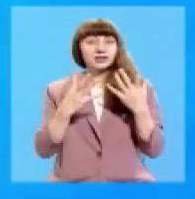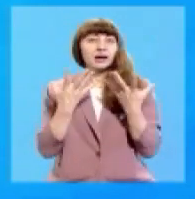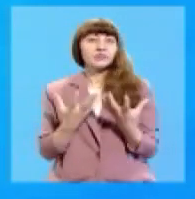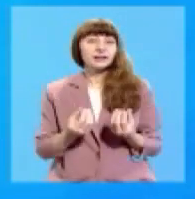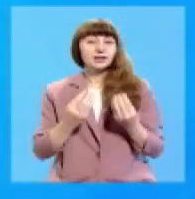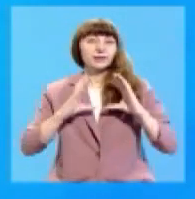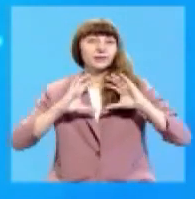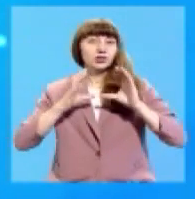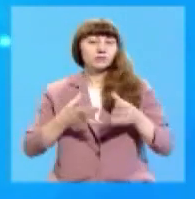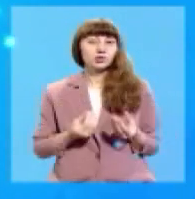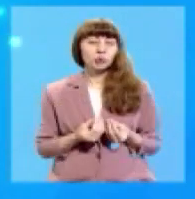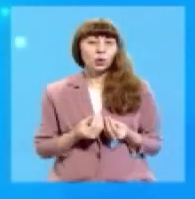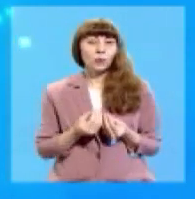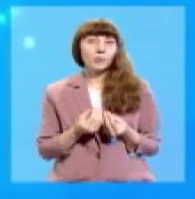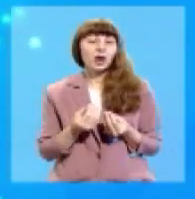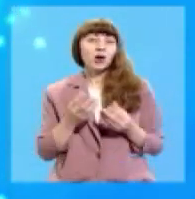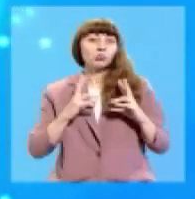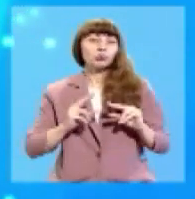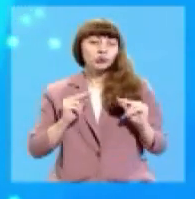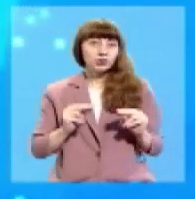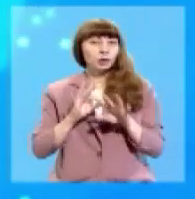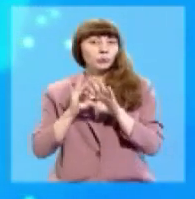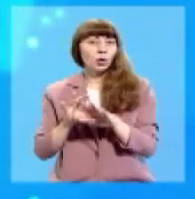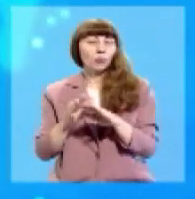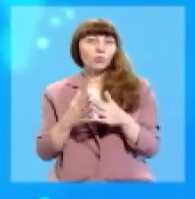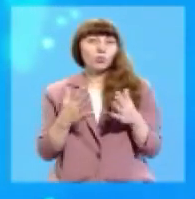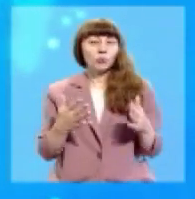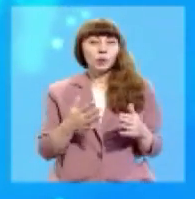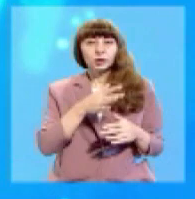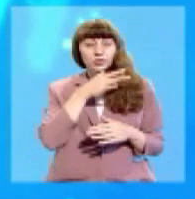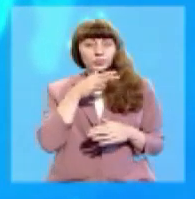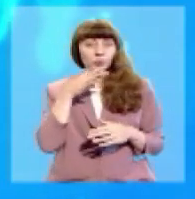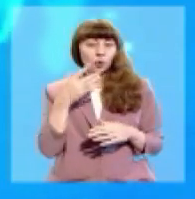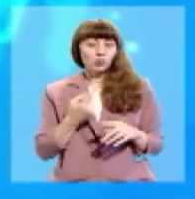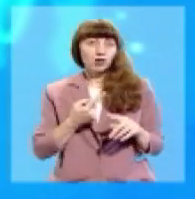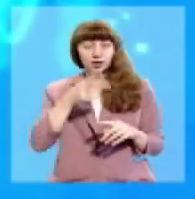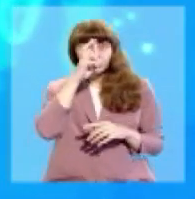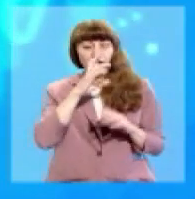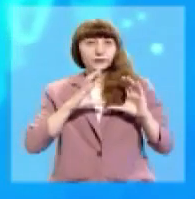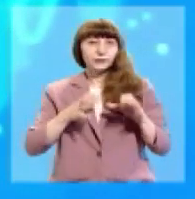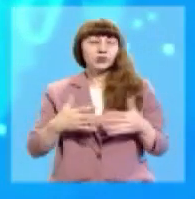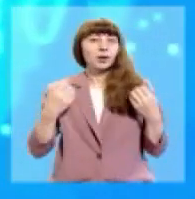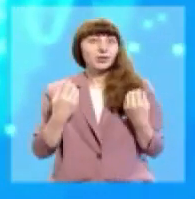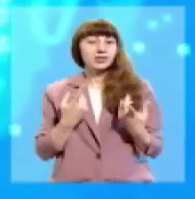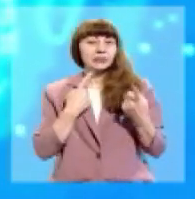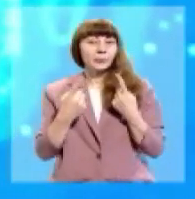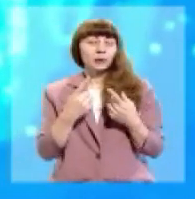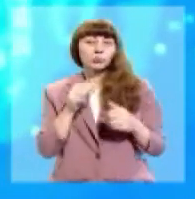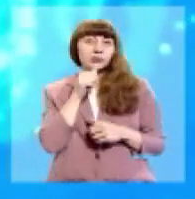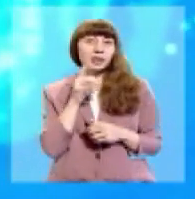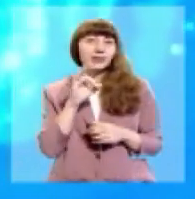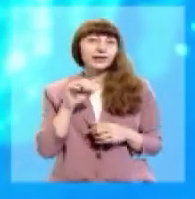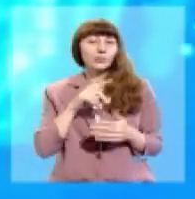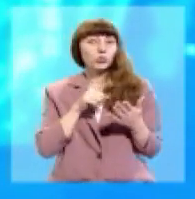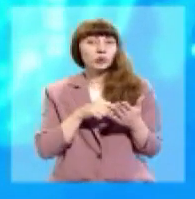қазанда әлемнің 100-ден астам елі атап өтетін дүние жүзілік мұғалімдер күнімен сәйкестендірілді. Қостанайда өткен салтанатты жиында